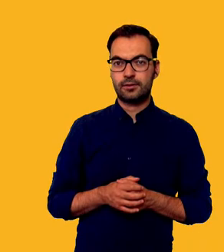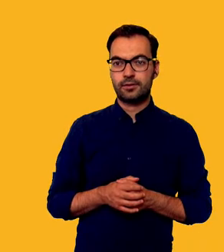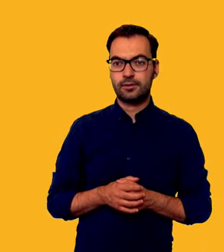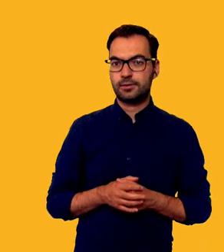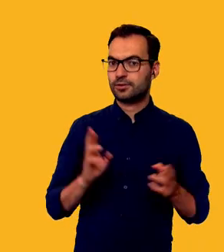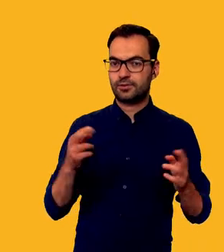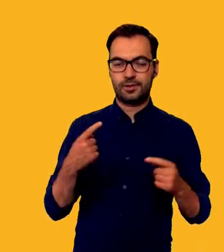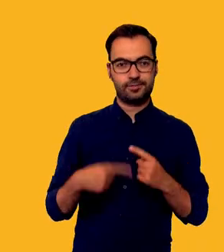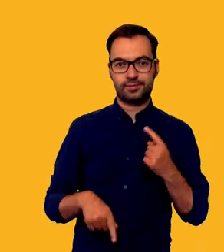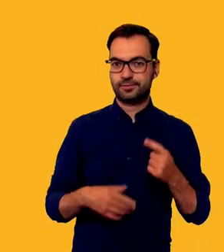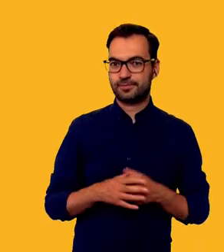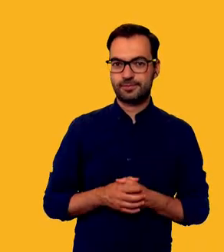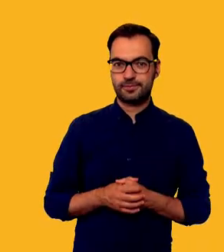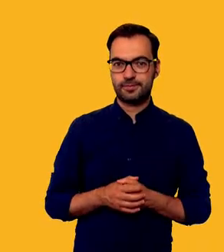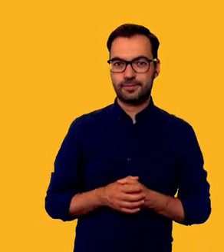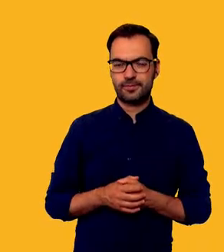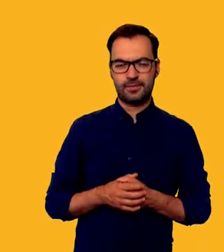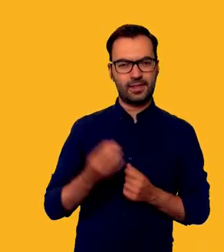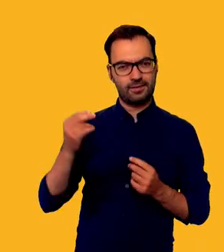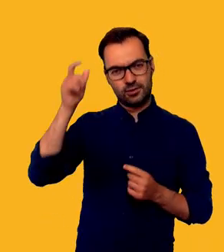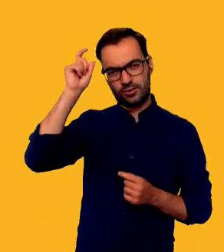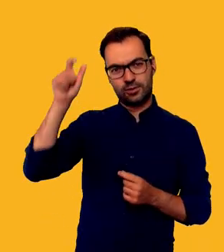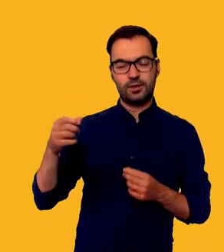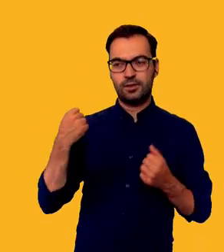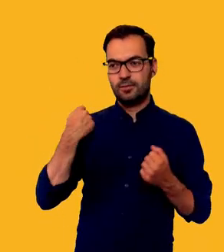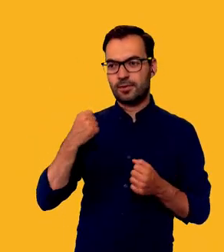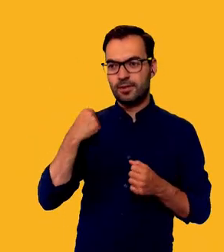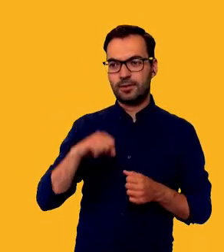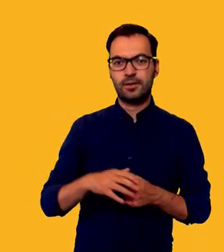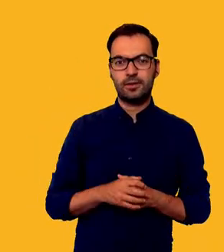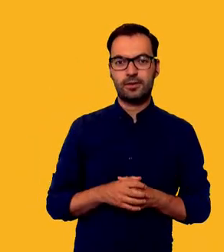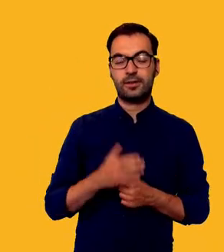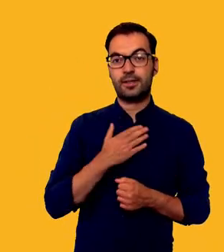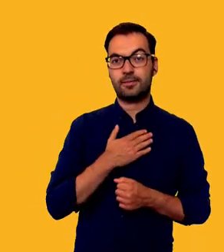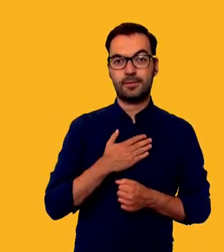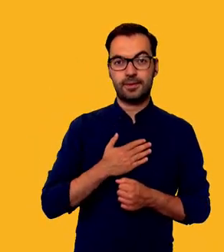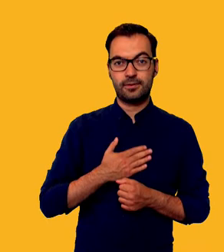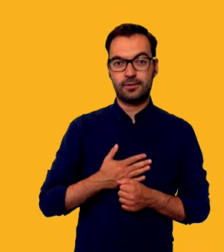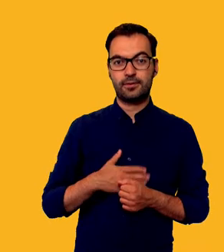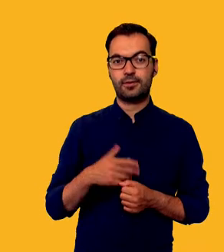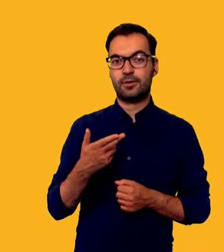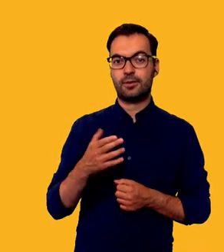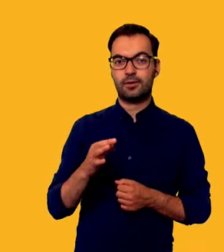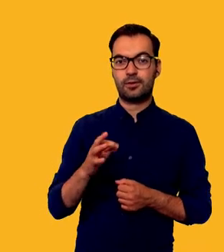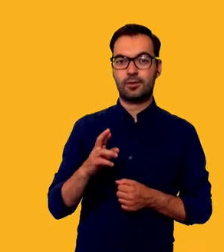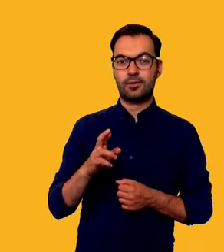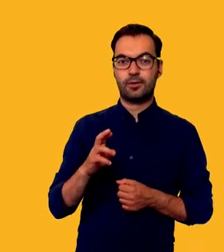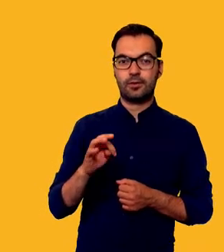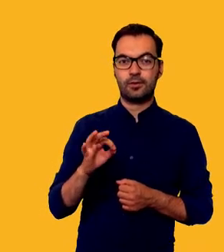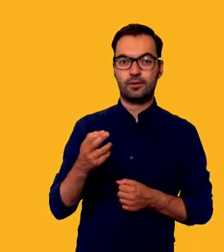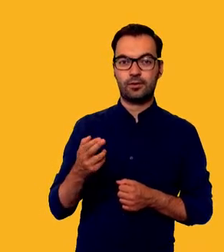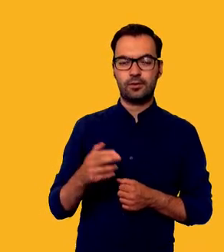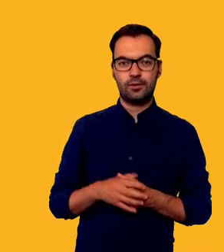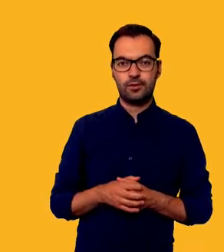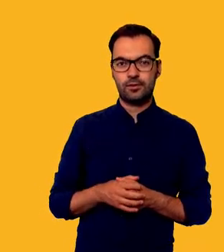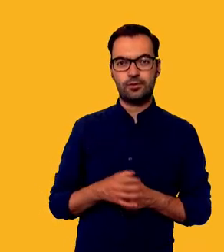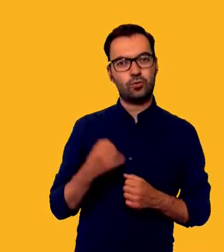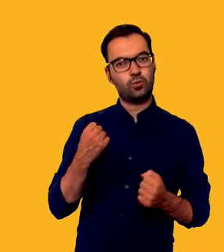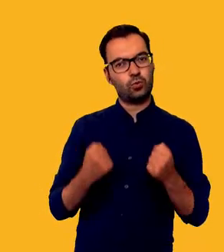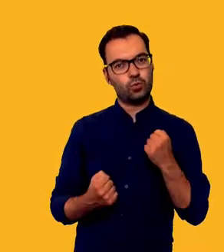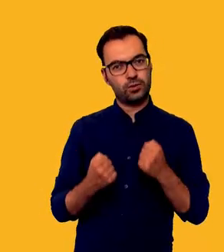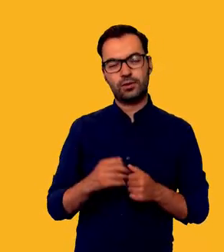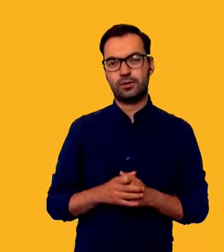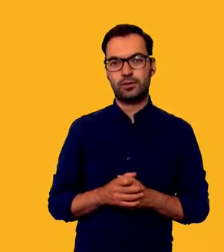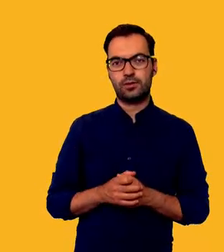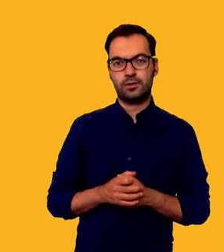fantastyczna postać. Bardzo, bardzo, bardzo miły. Norton, trudniej powiedziała.